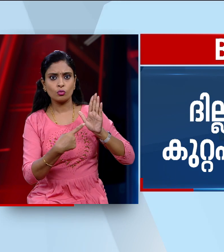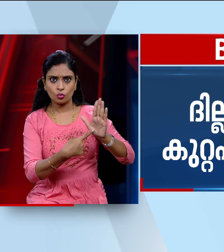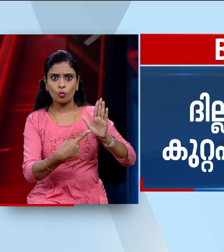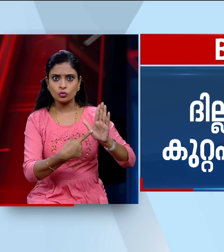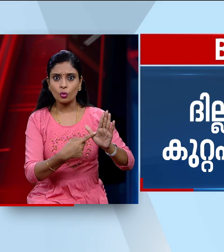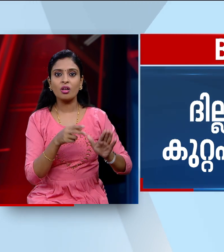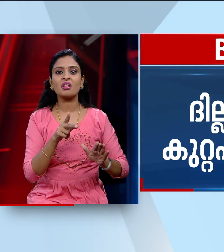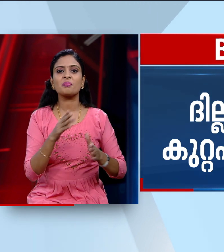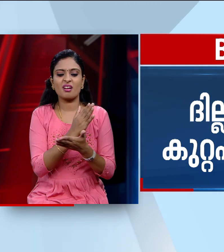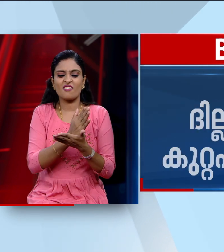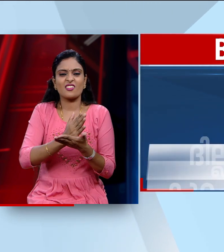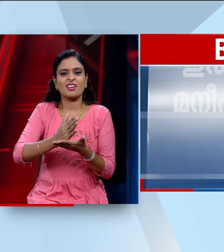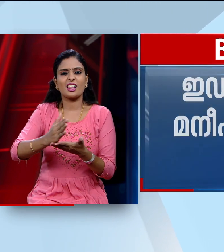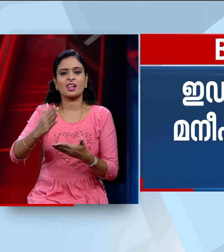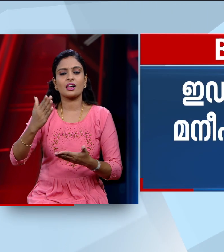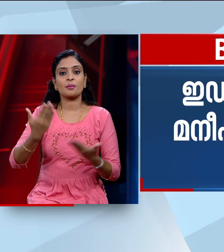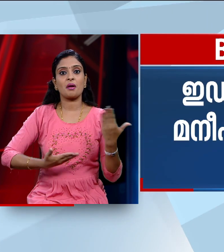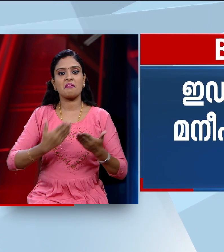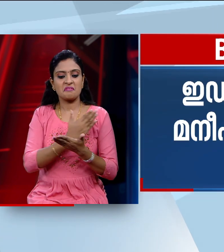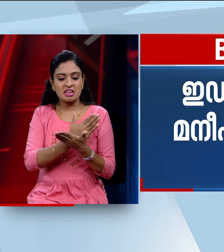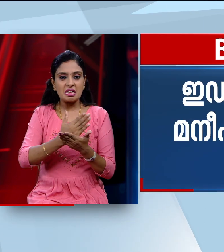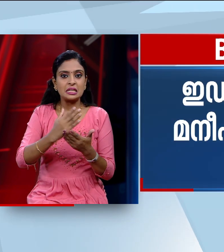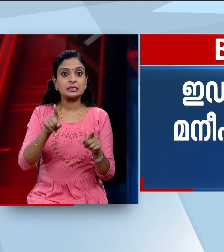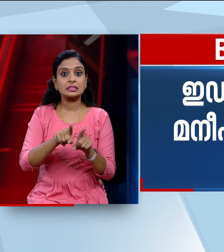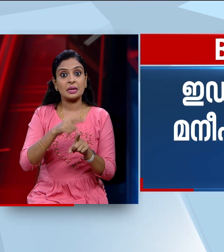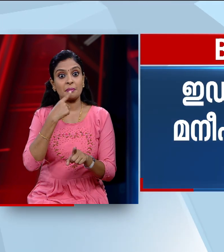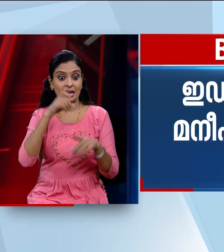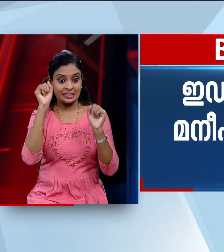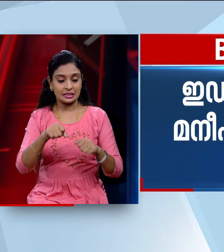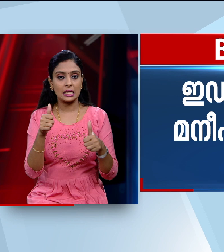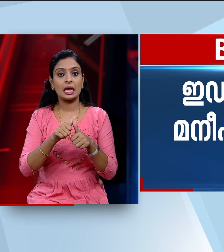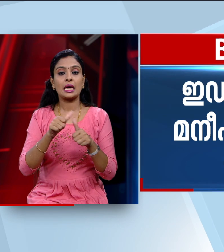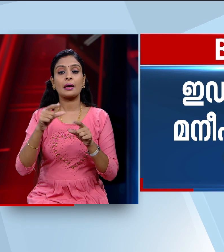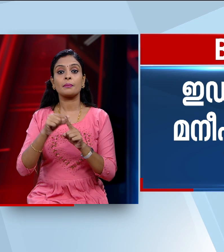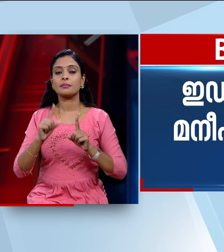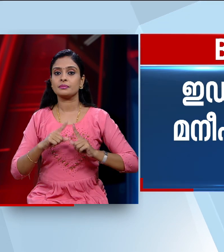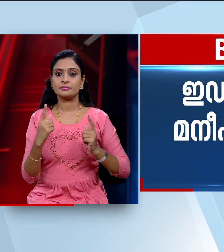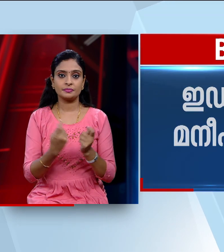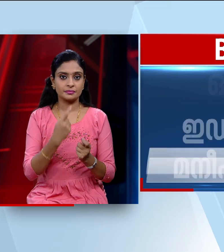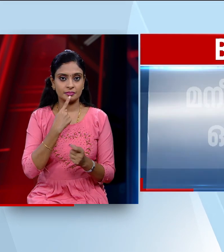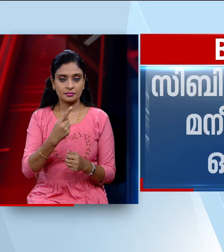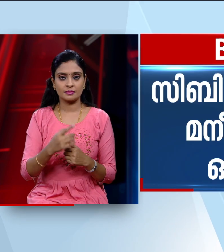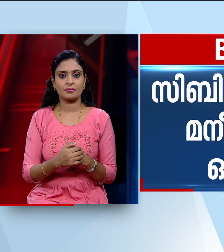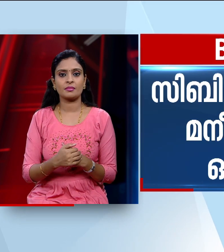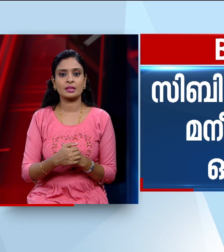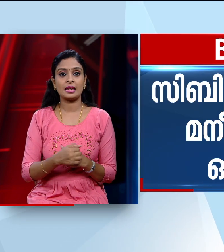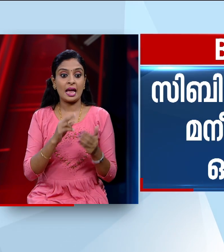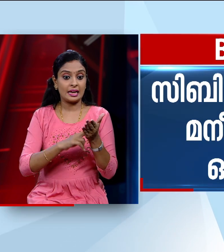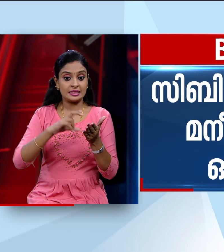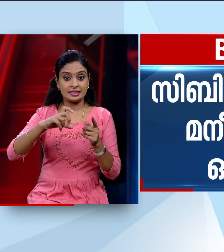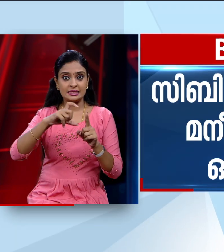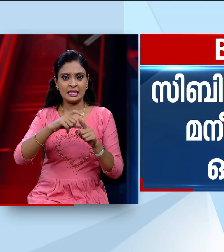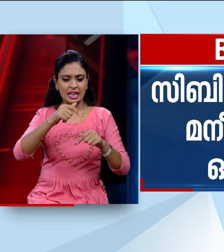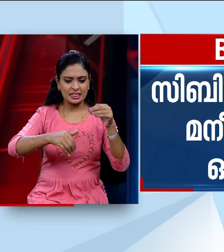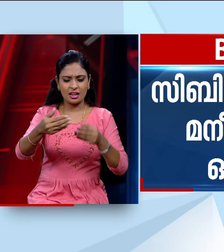രീതിയിലുള്ള ഒരു പരാമർശമാണ് ഈ ആം ആദ്മി പാർട്ടിയുടെ ഭാഗത്ത് നിന്ന് ഇപ്പോൾ വരുന്നത്. എന്തായാലും MCD തെരഞ്ഞെടുപ്പും അടുത്തിരിക്കുന്ന ഈ ഒരു സാഹചര്യത്തിൽ